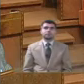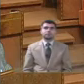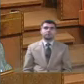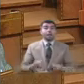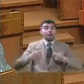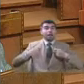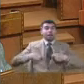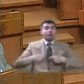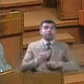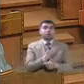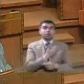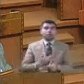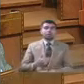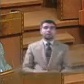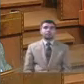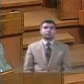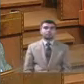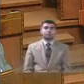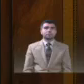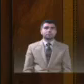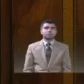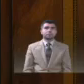سيد رئيس الحكومة،